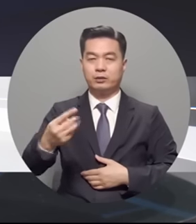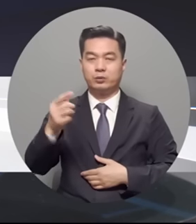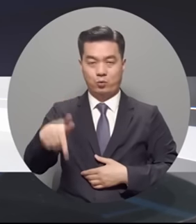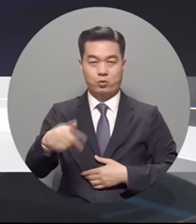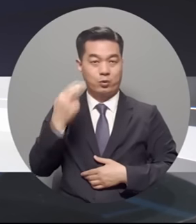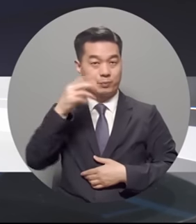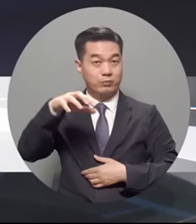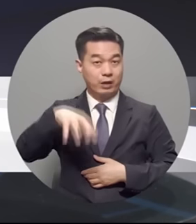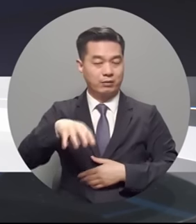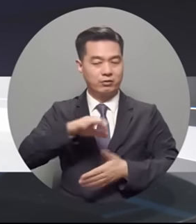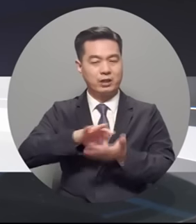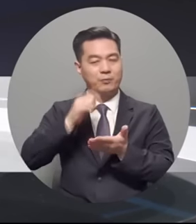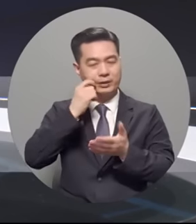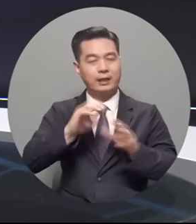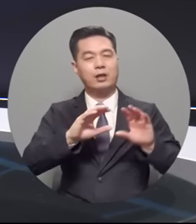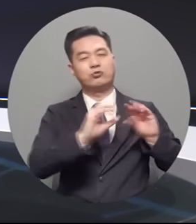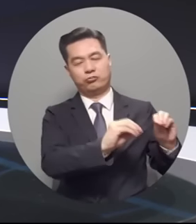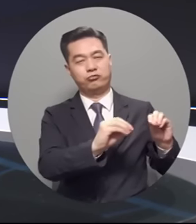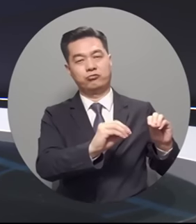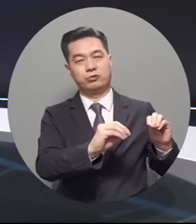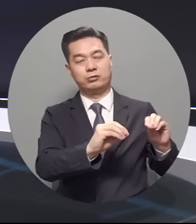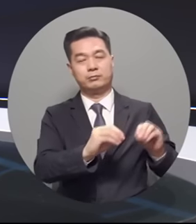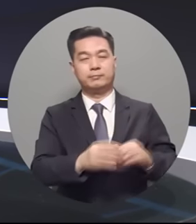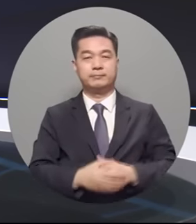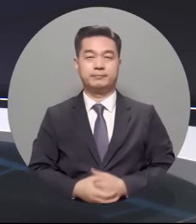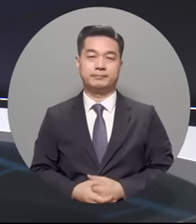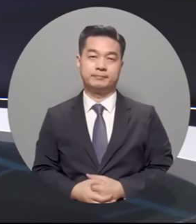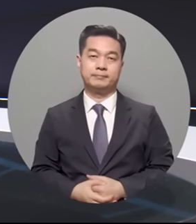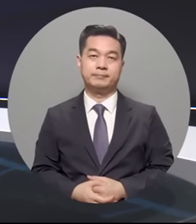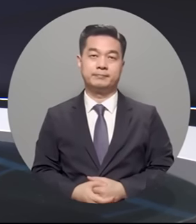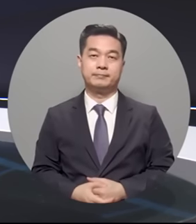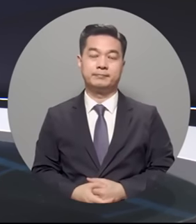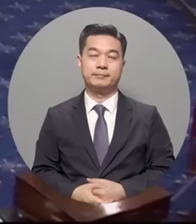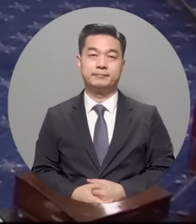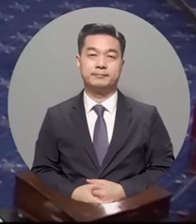내용인데요. 워싱턴에서 왕종명 특파원이 전하겠습니다.